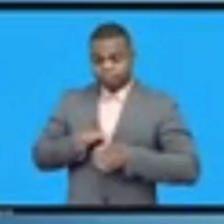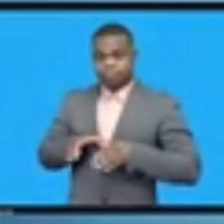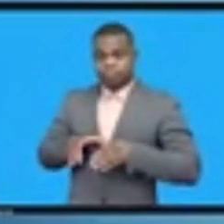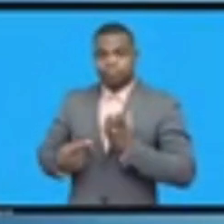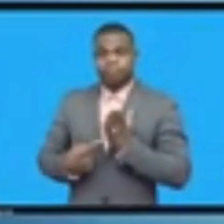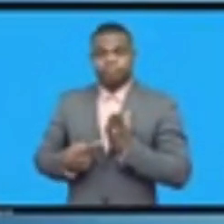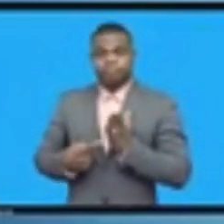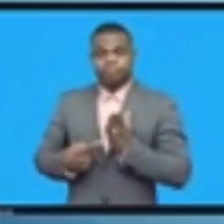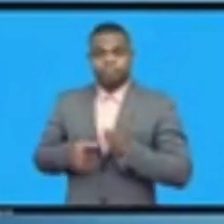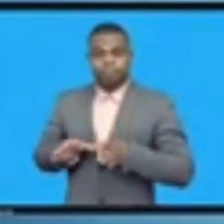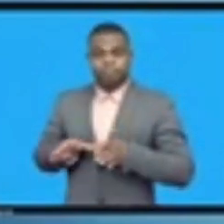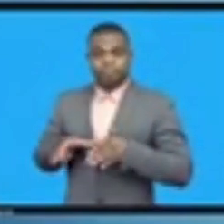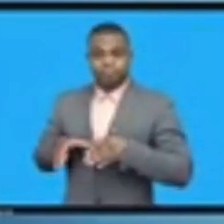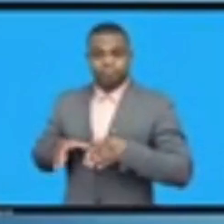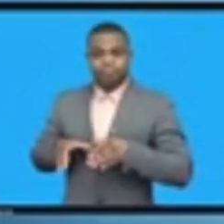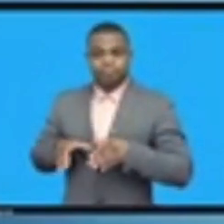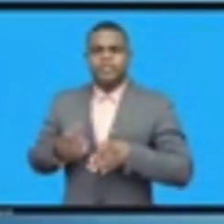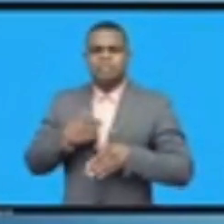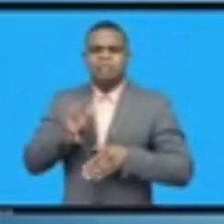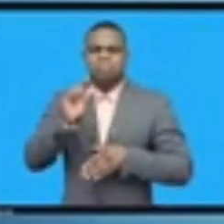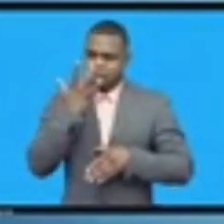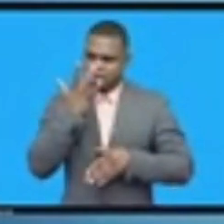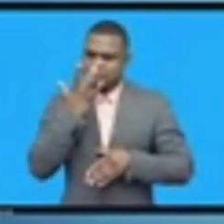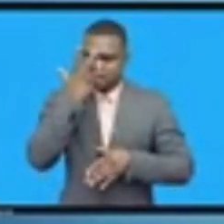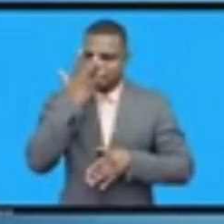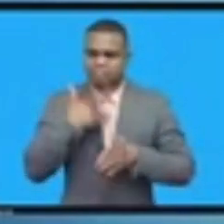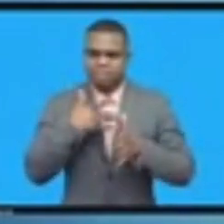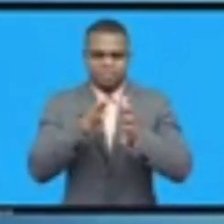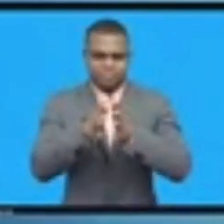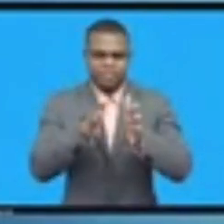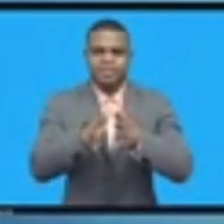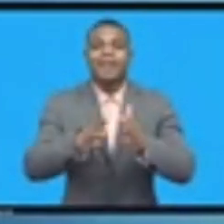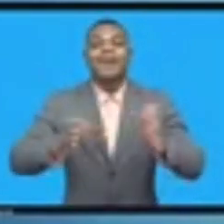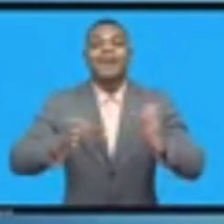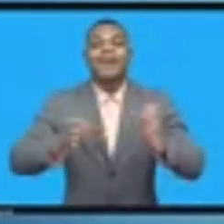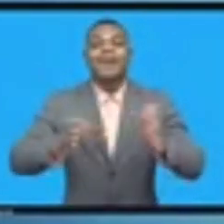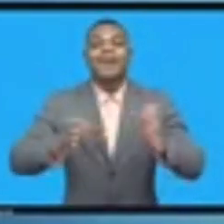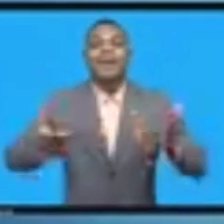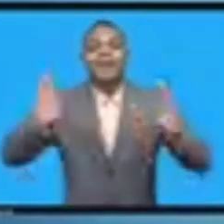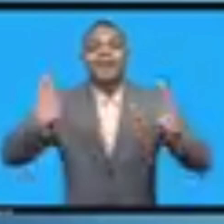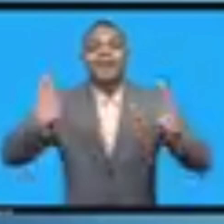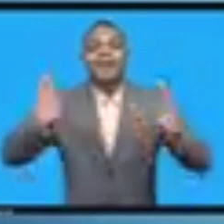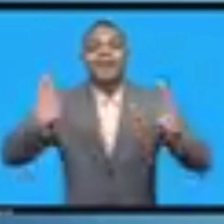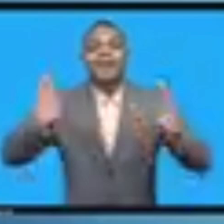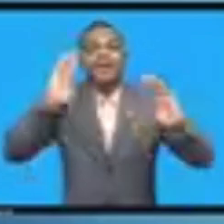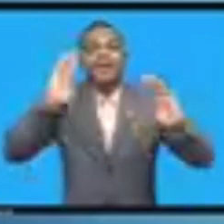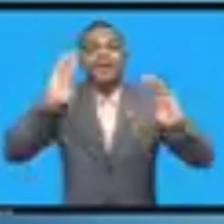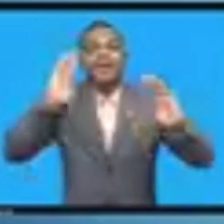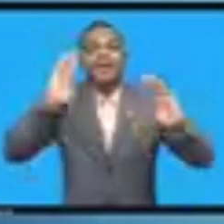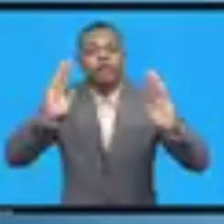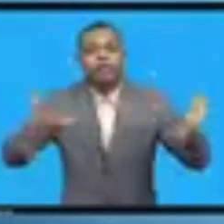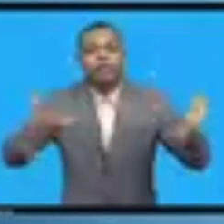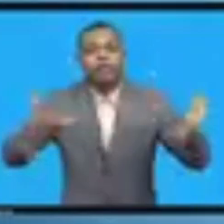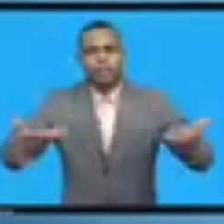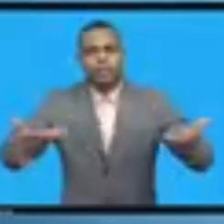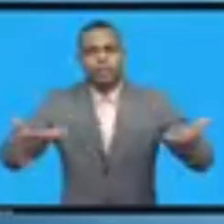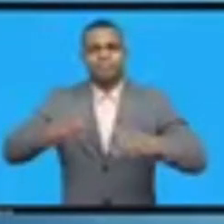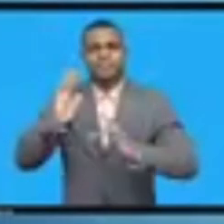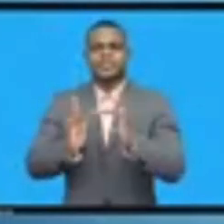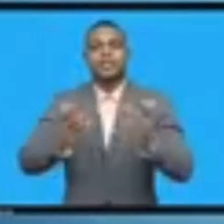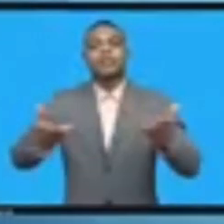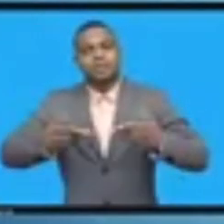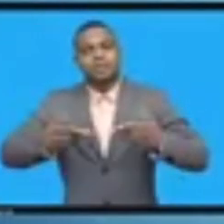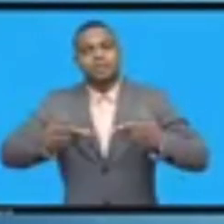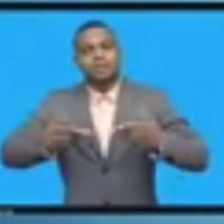论坛。自从 IG 成立以来呢，我们一直是一个支持者，因为